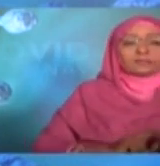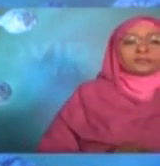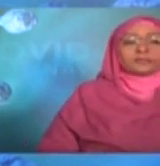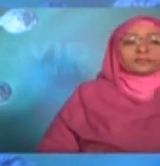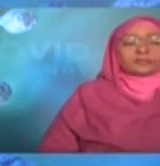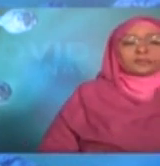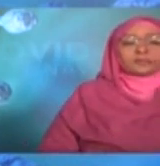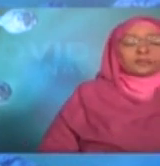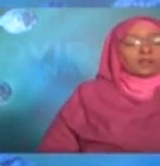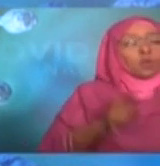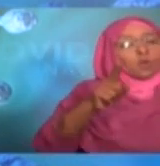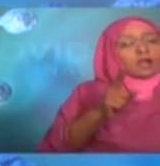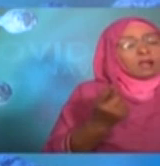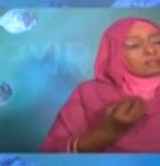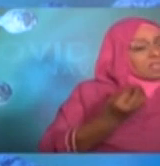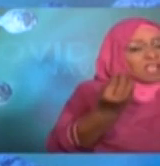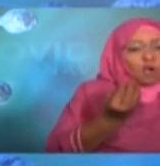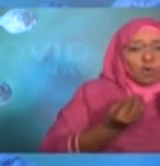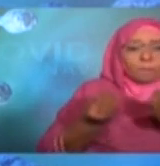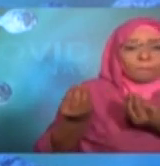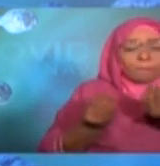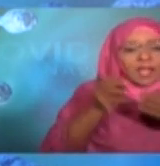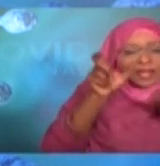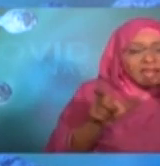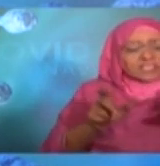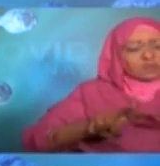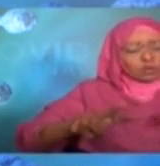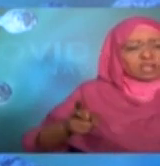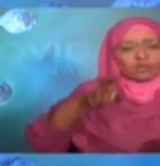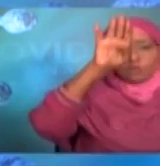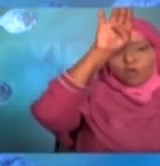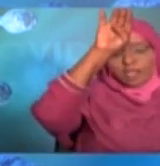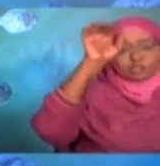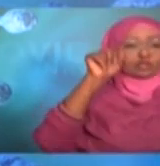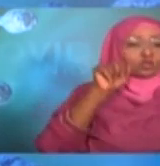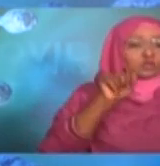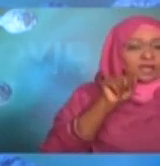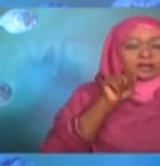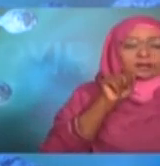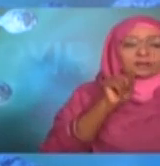ومستوى تجاوب المواطنين في مختلف ولايات السودان مع